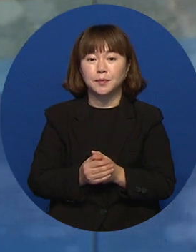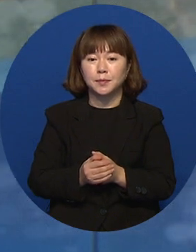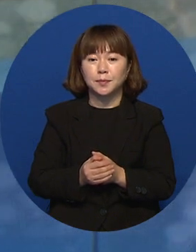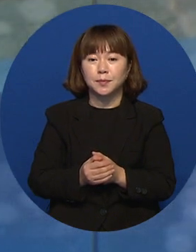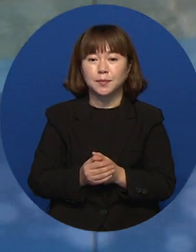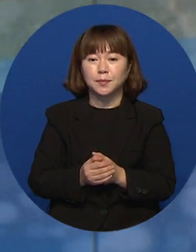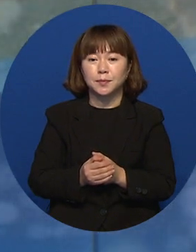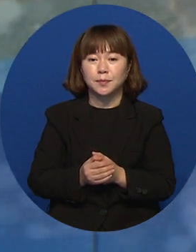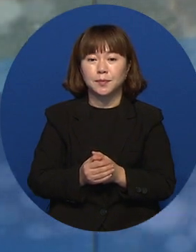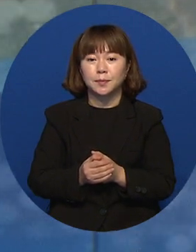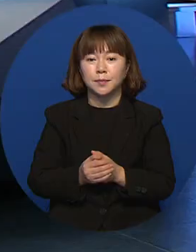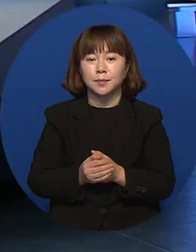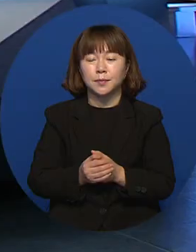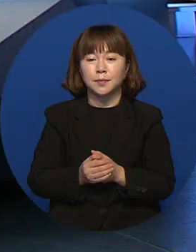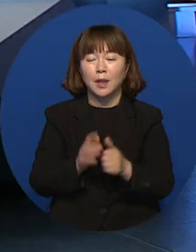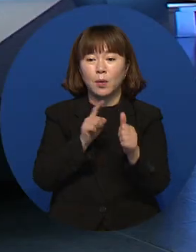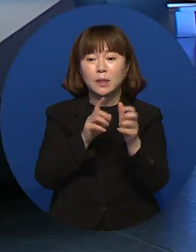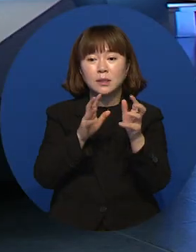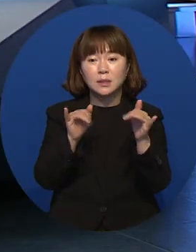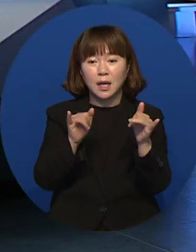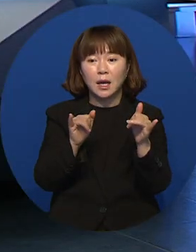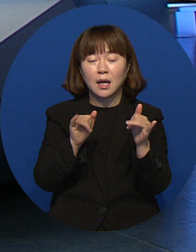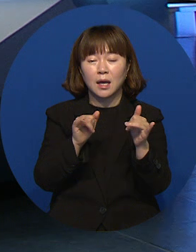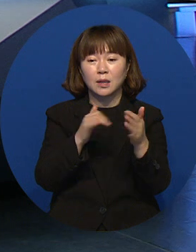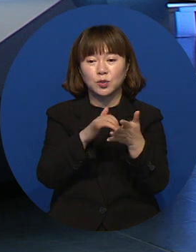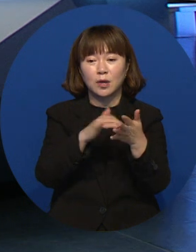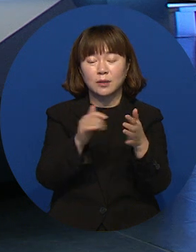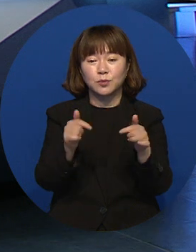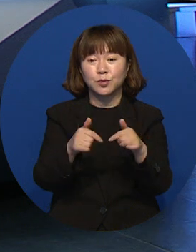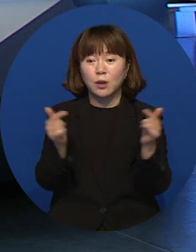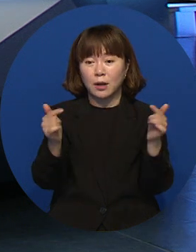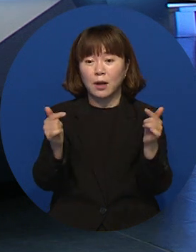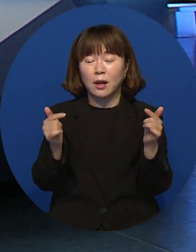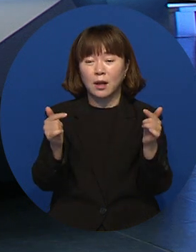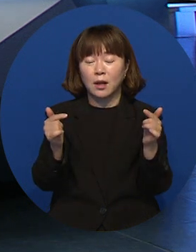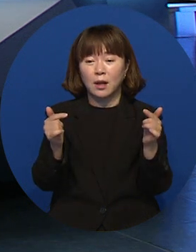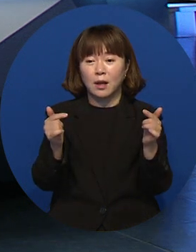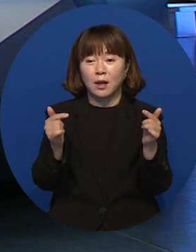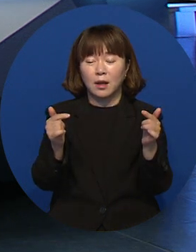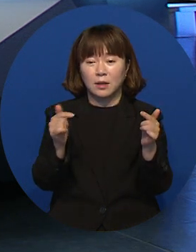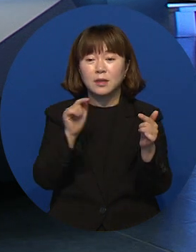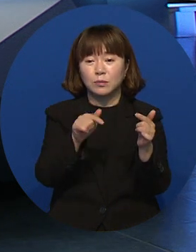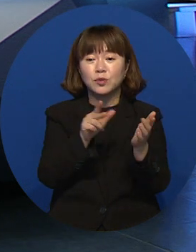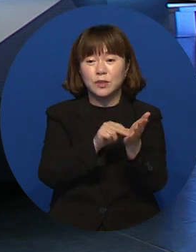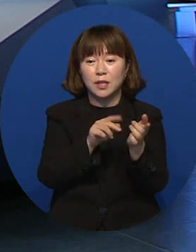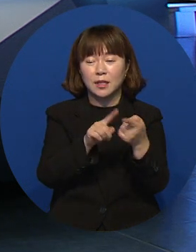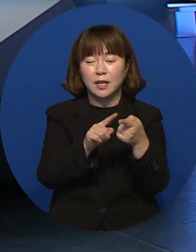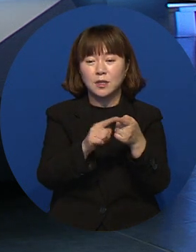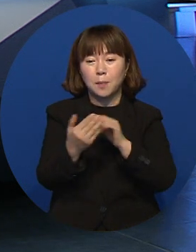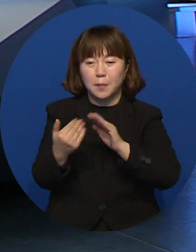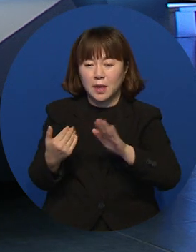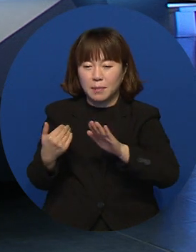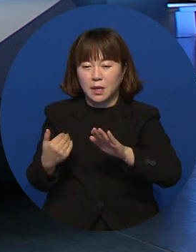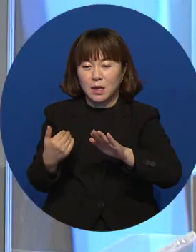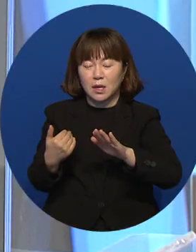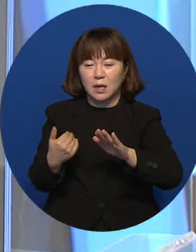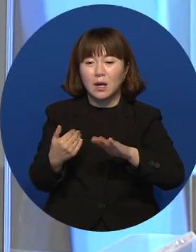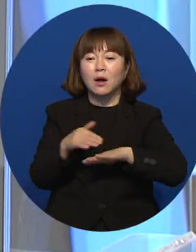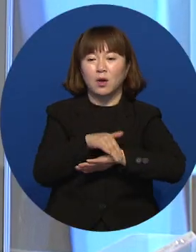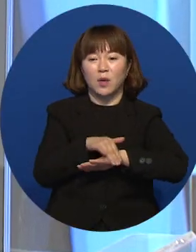그 확장자가 증가할 경우에 대해서도 저희도 비상 계획을 좀 갖고 있구요 어 아까